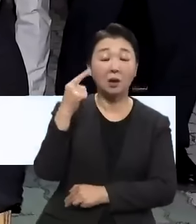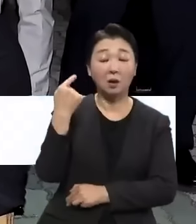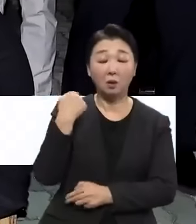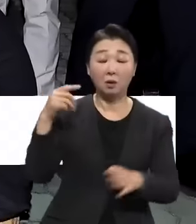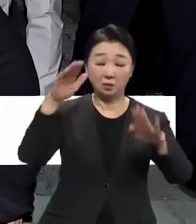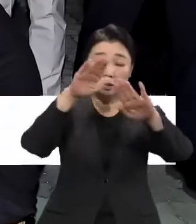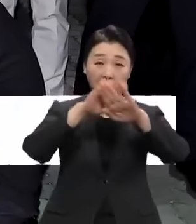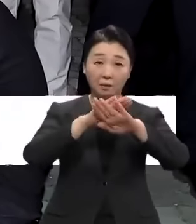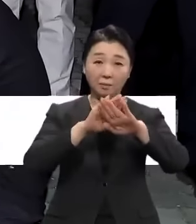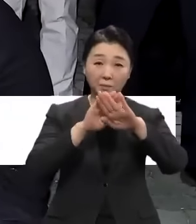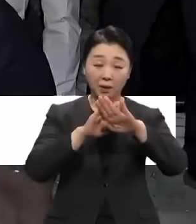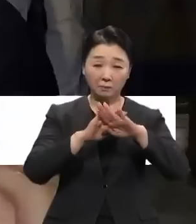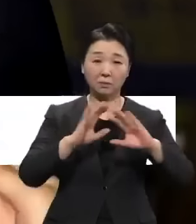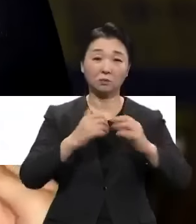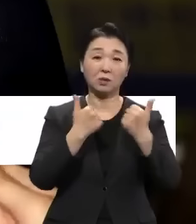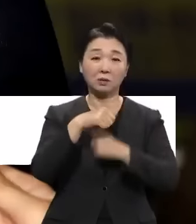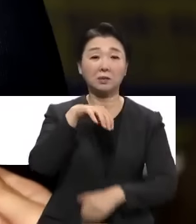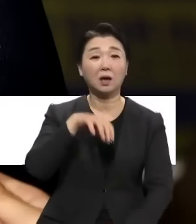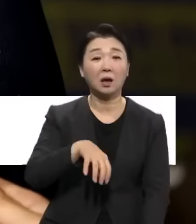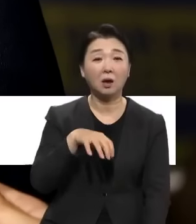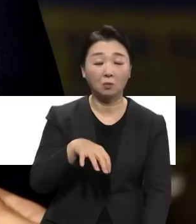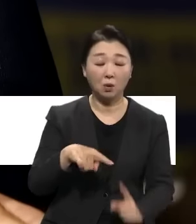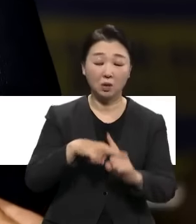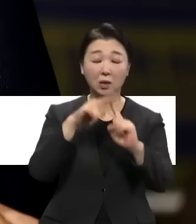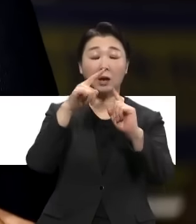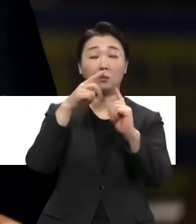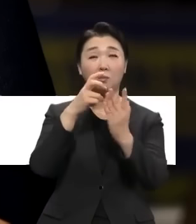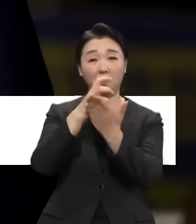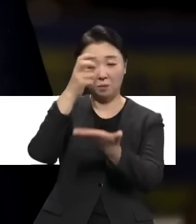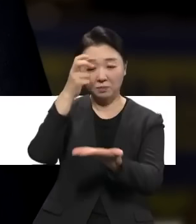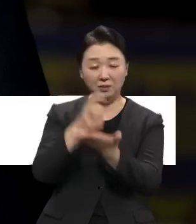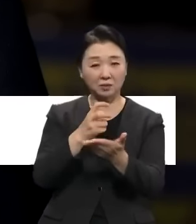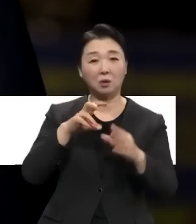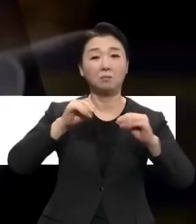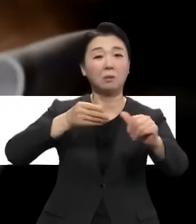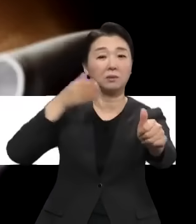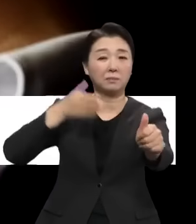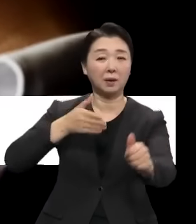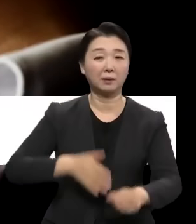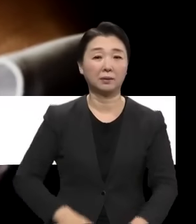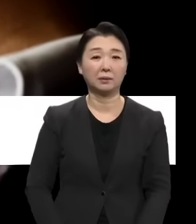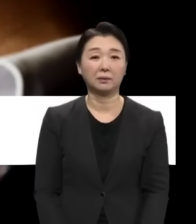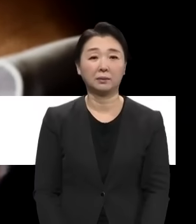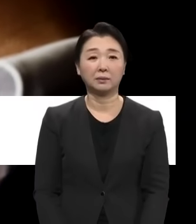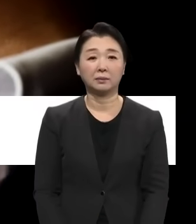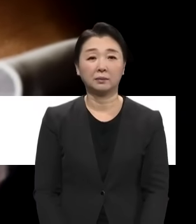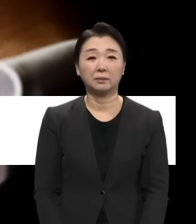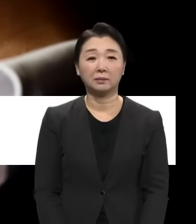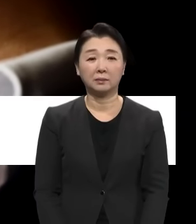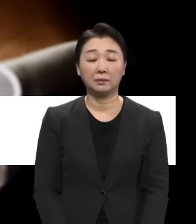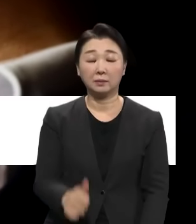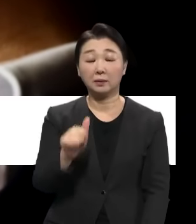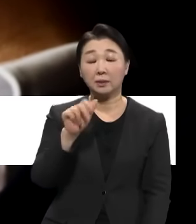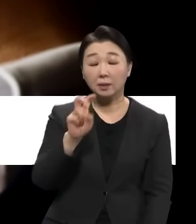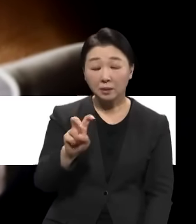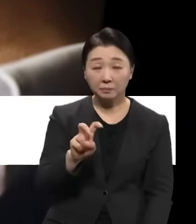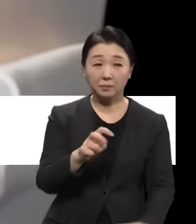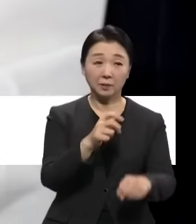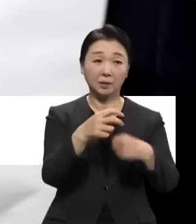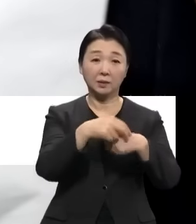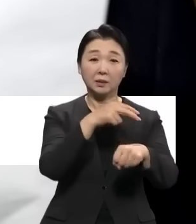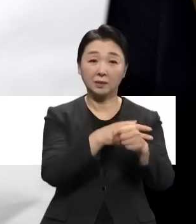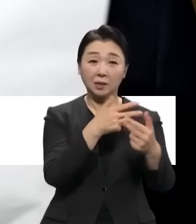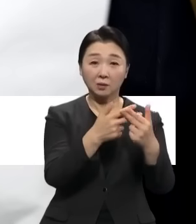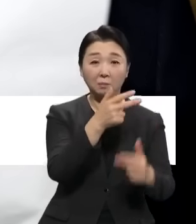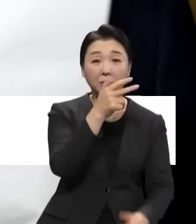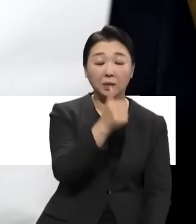시국선언문을 발표하고 간호법 재정 시도를 즉각 중단하라고 촉구했습니다 임현택 의협 회장은 정부가